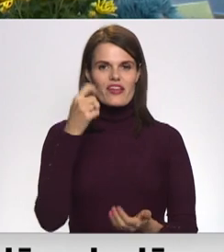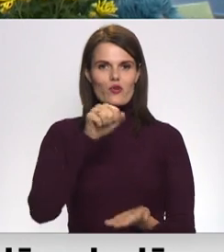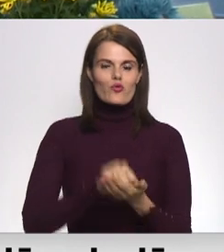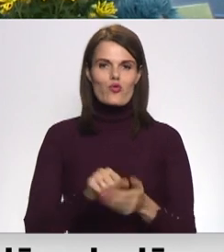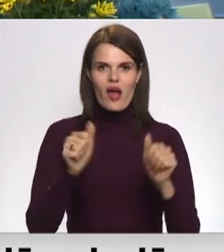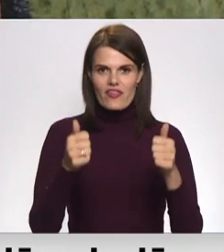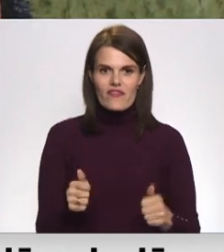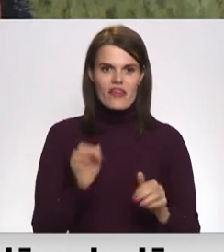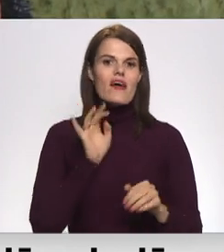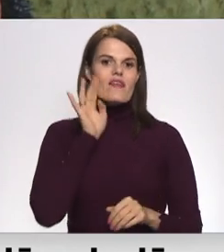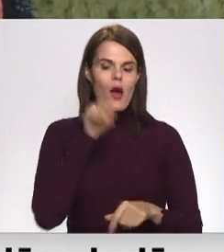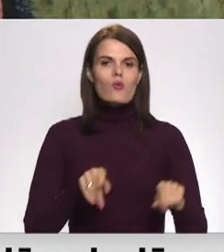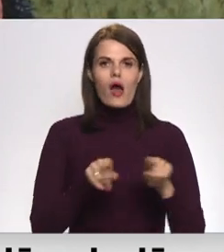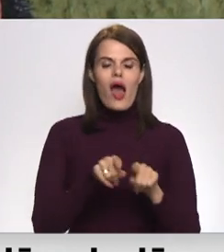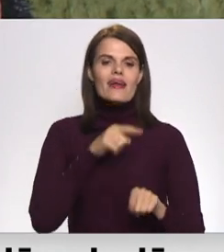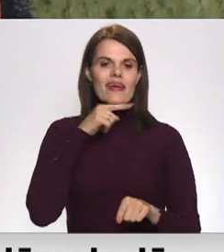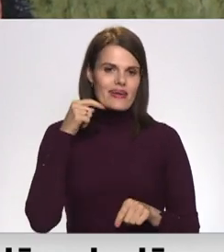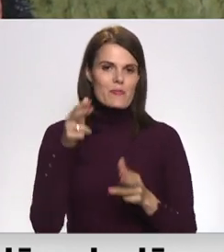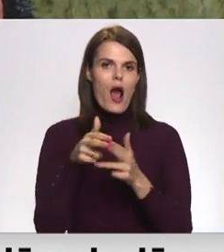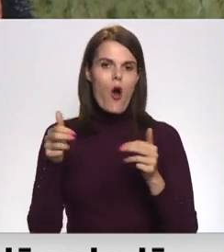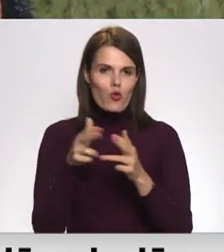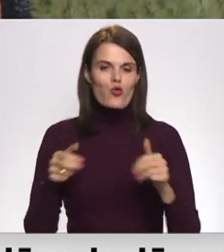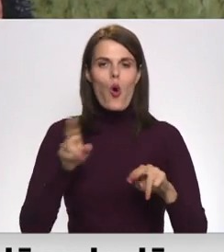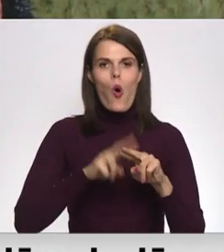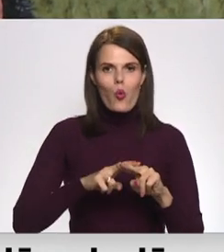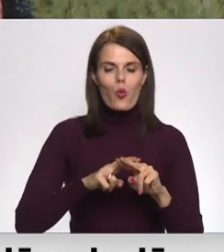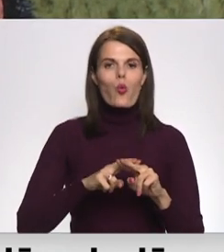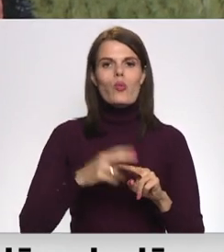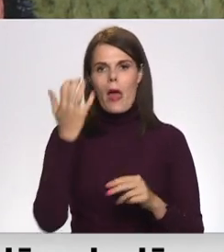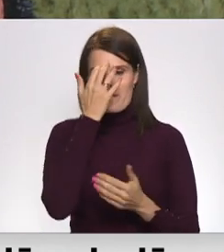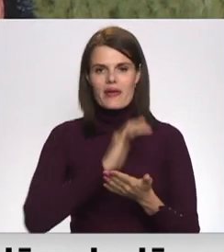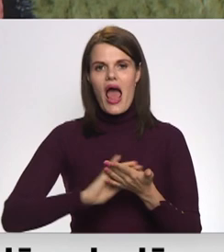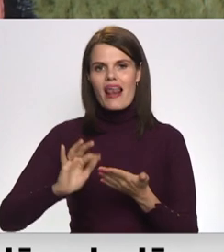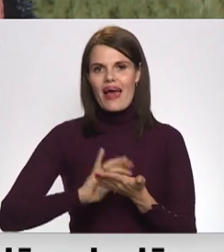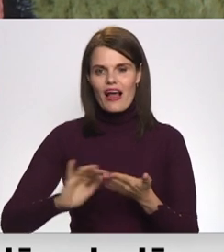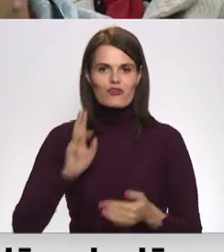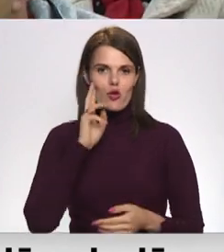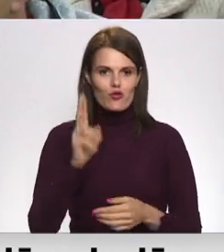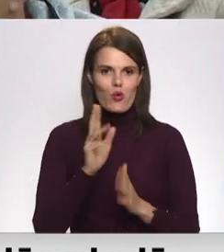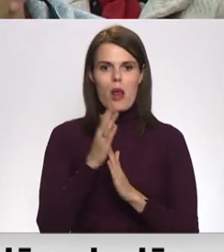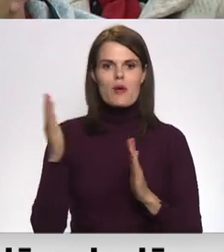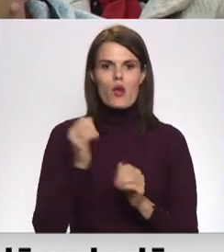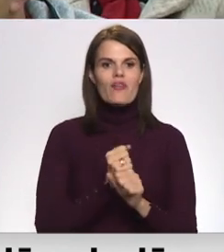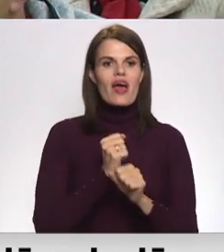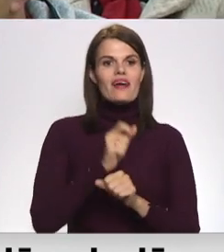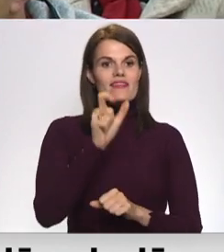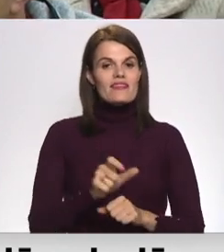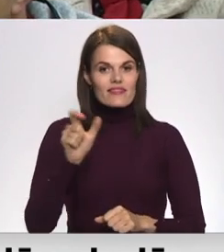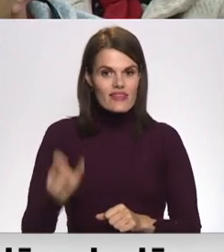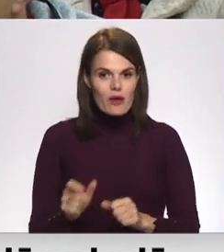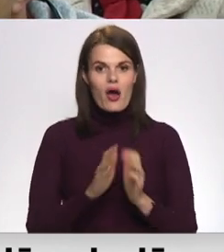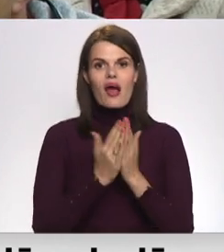veidā, nākotnē arī audio formātā un braila rakstā, sola bibliotēkas darbinieki. Grāmatas